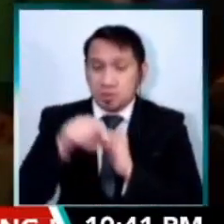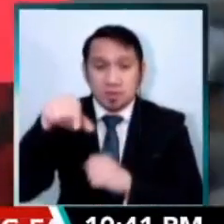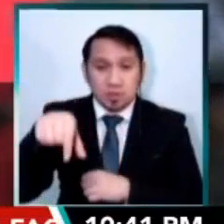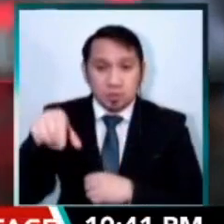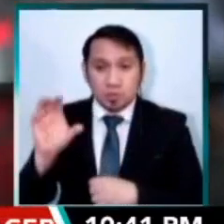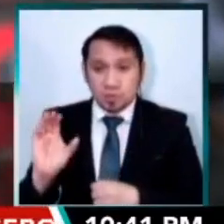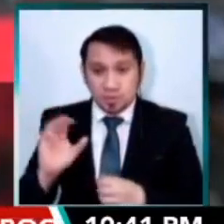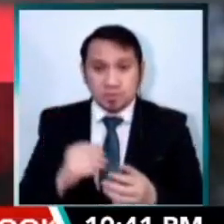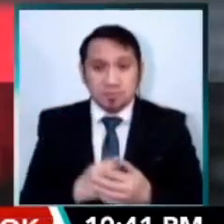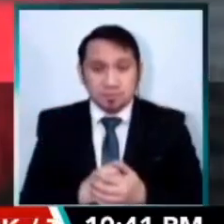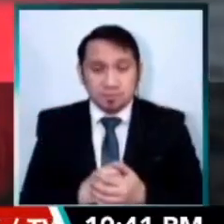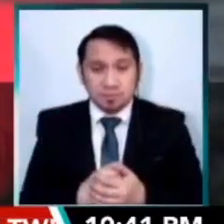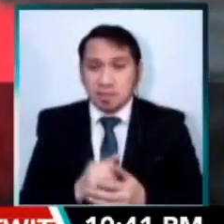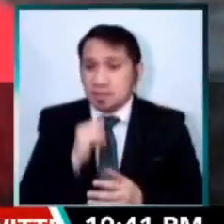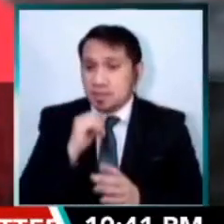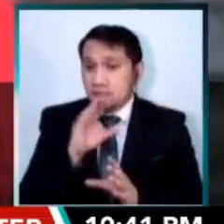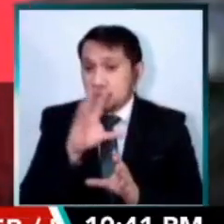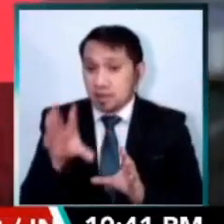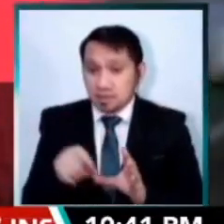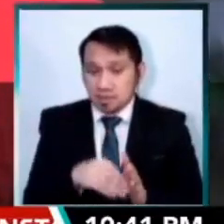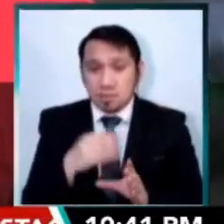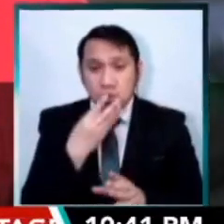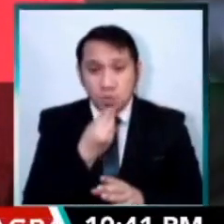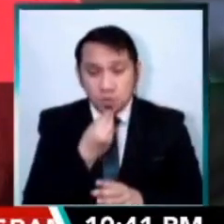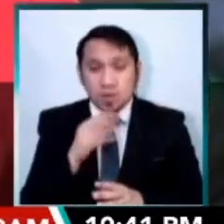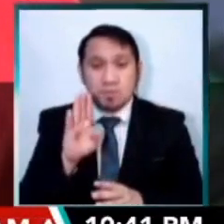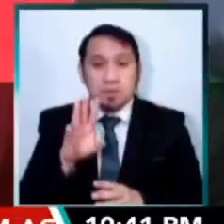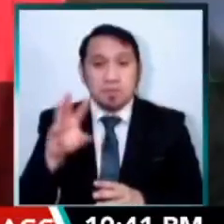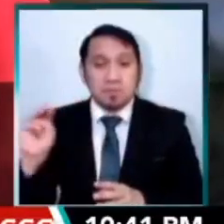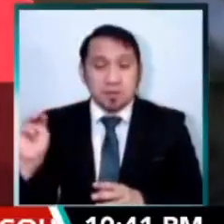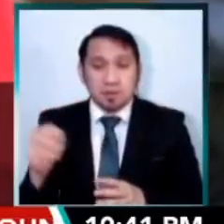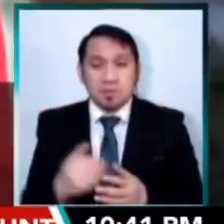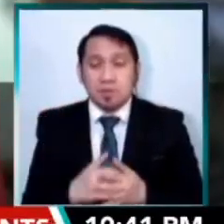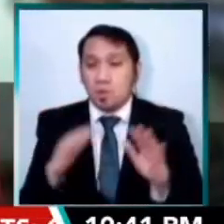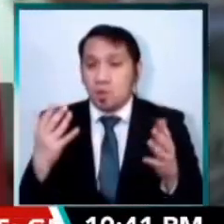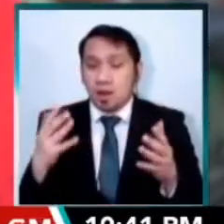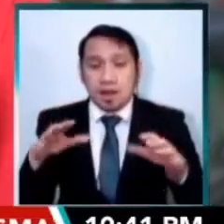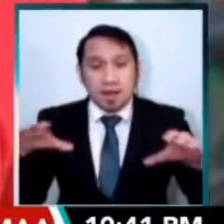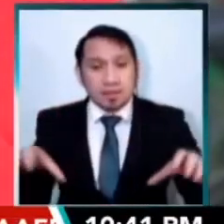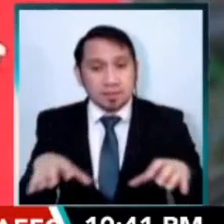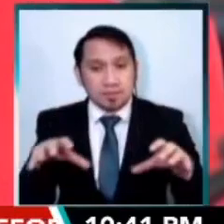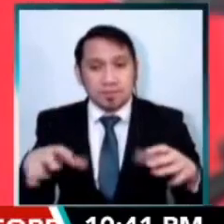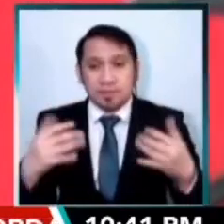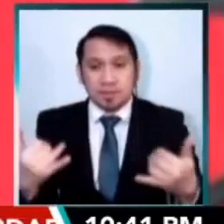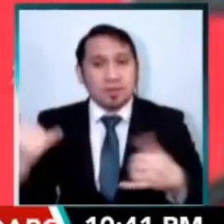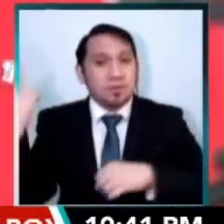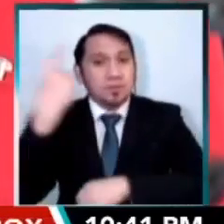Hindi niya kasama ang katandem na si Bongbong Marcos na walang pampublikong aktibidad ngayong araw.